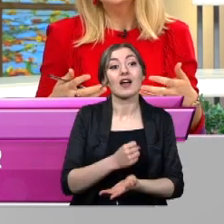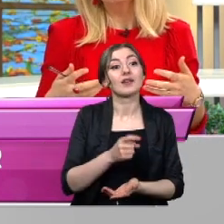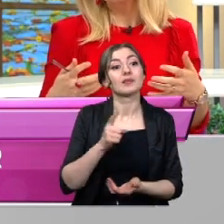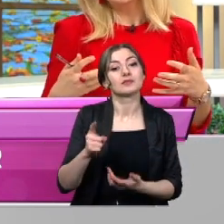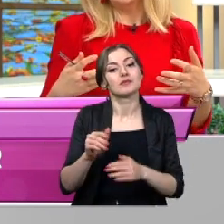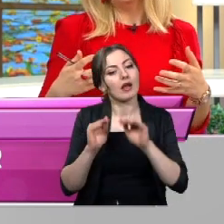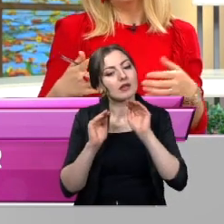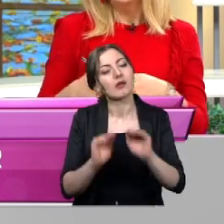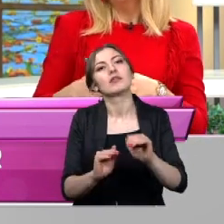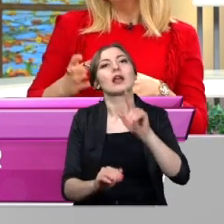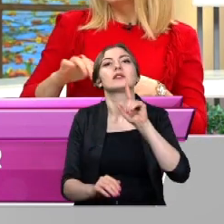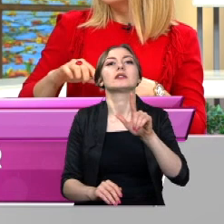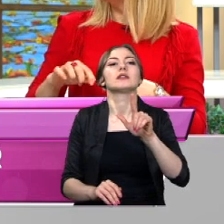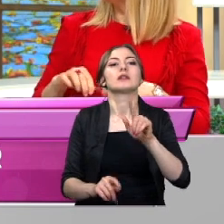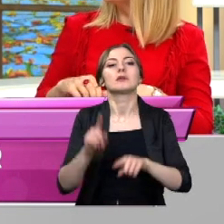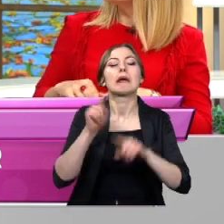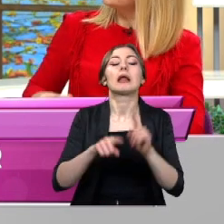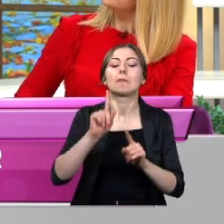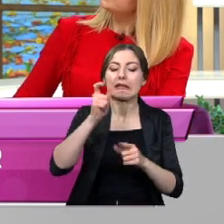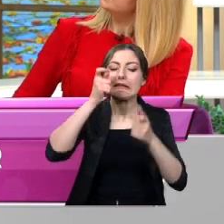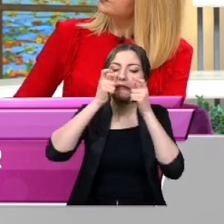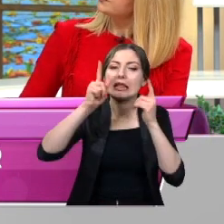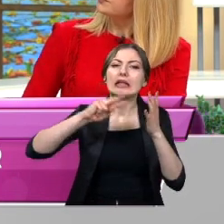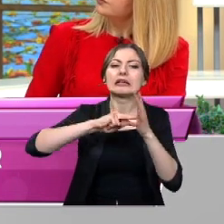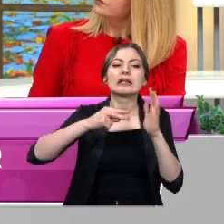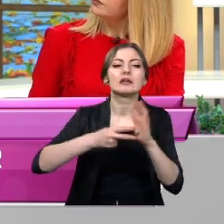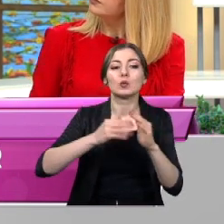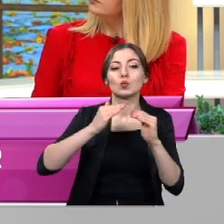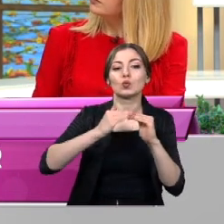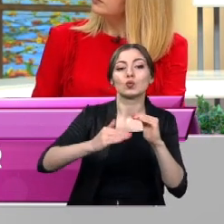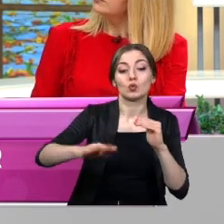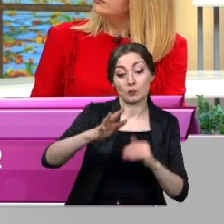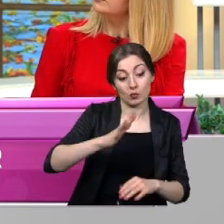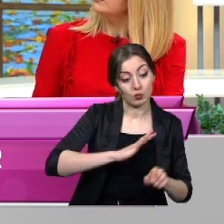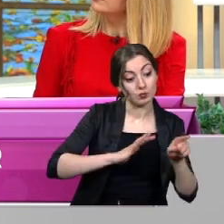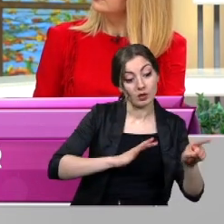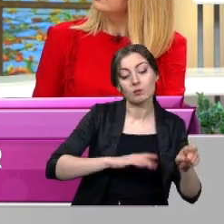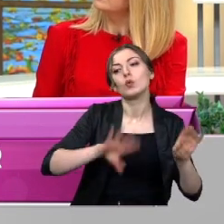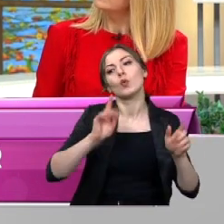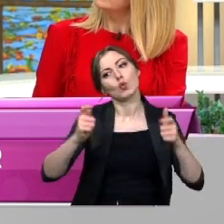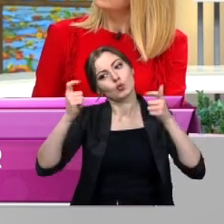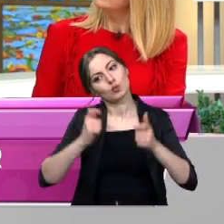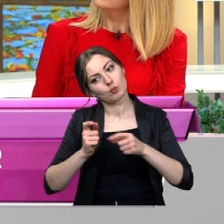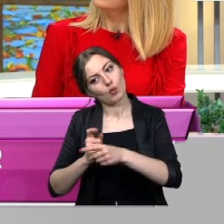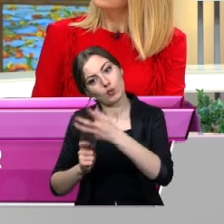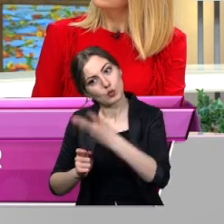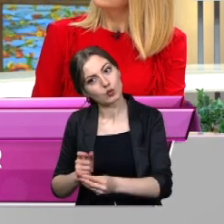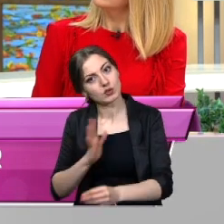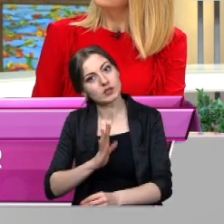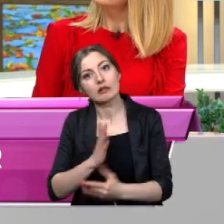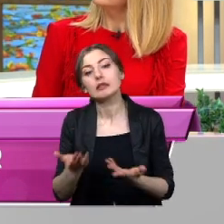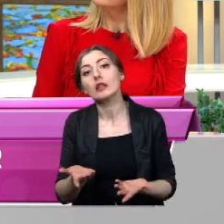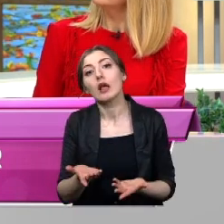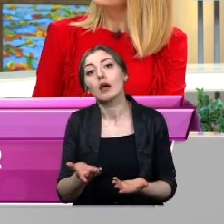bunu desteklememiz gerekiyor da belki şeyi dikkat etmemiz lazım Biz topluluğu istiyoruz Sorumluluk sahibi bir çocuk olsun onu